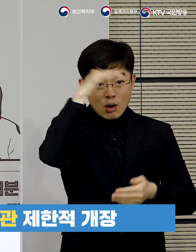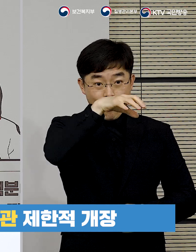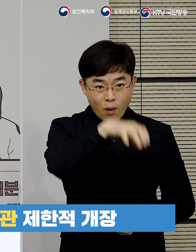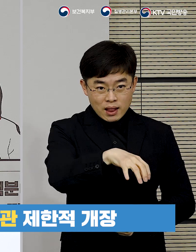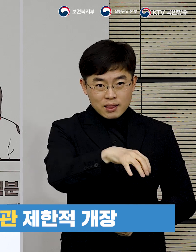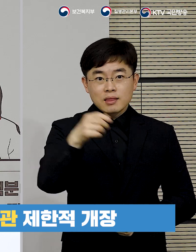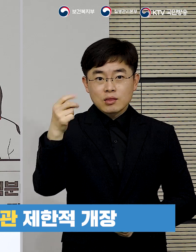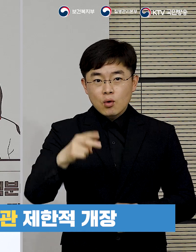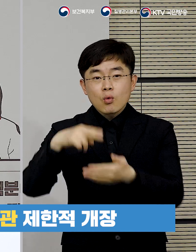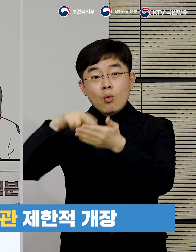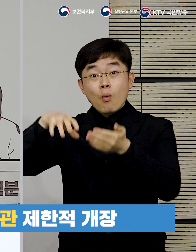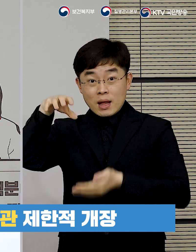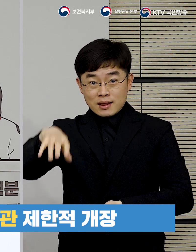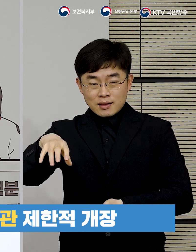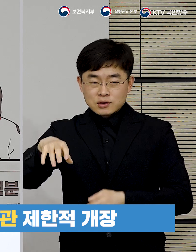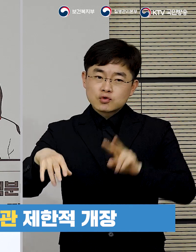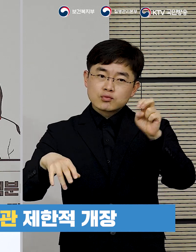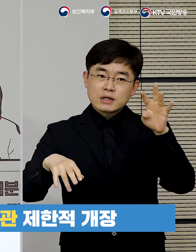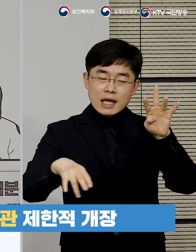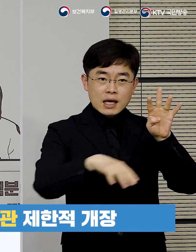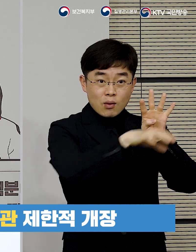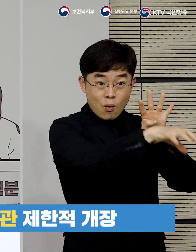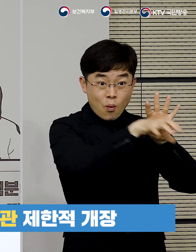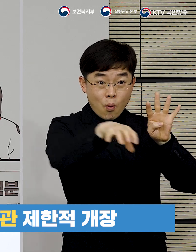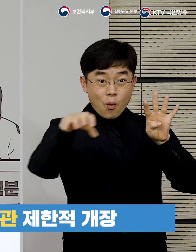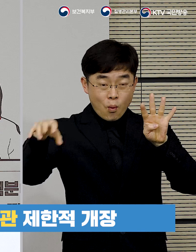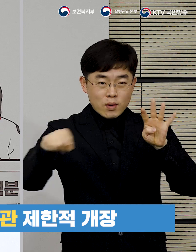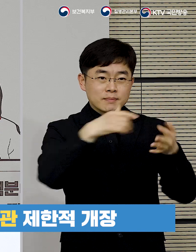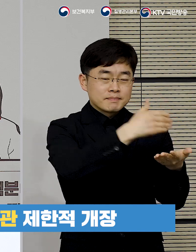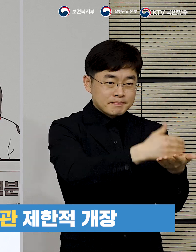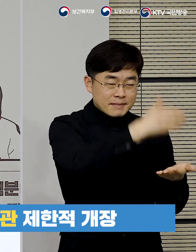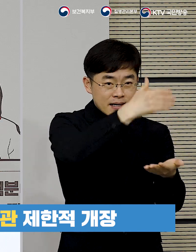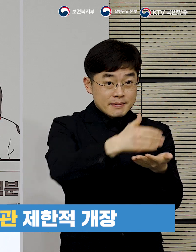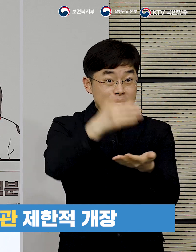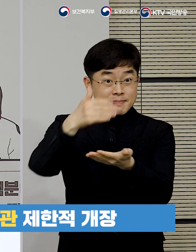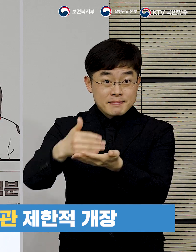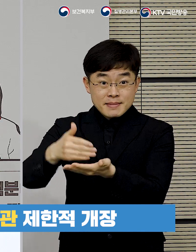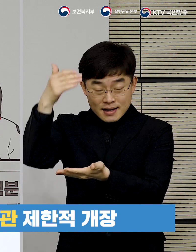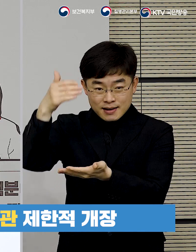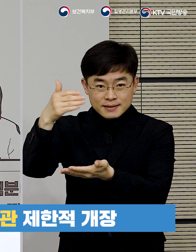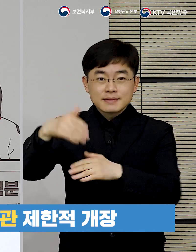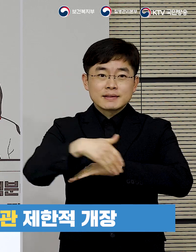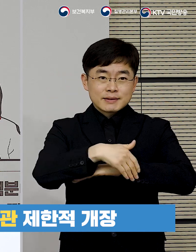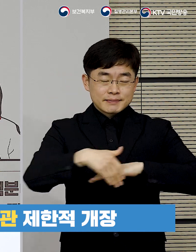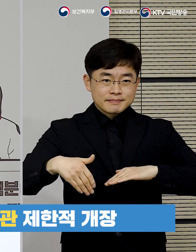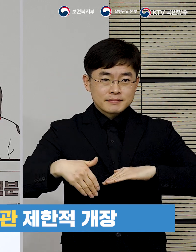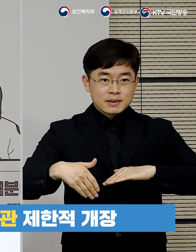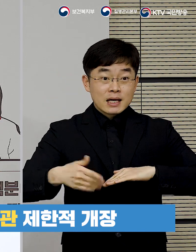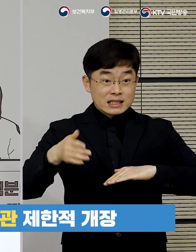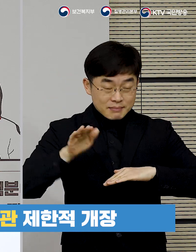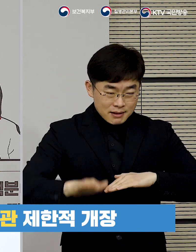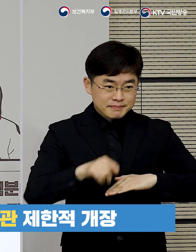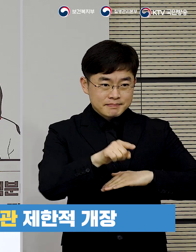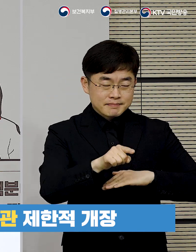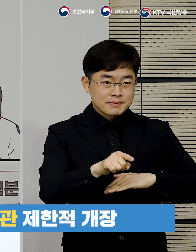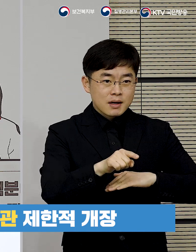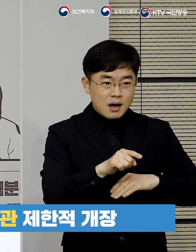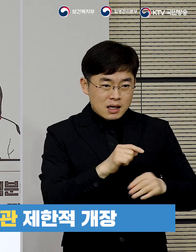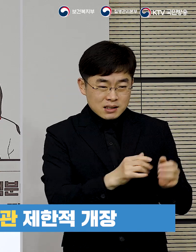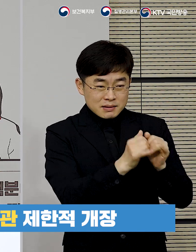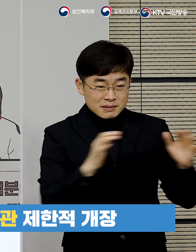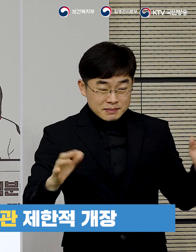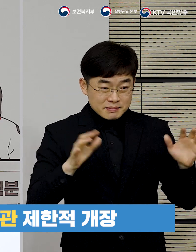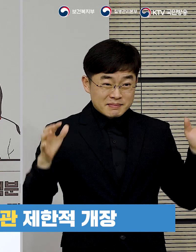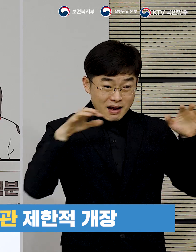국립중앙박물관, 국립현대미술관, 국립중앙도서관 등 24개의 박물관, 미술관, 도서관의